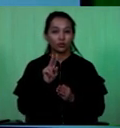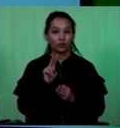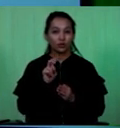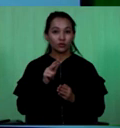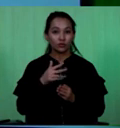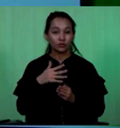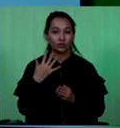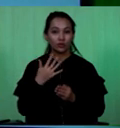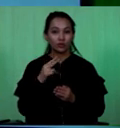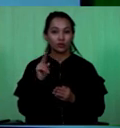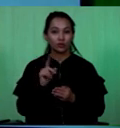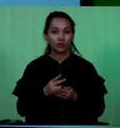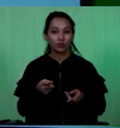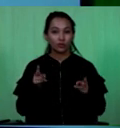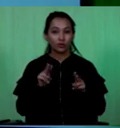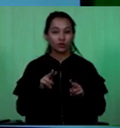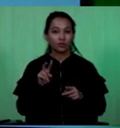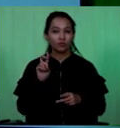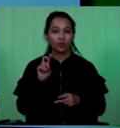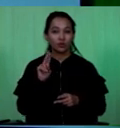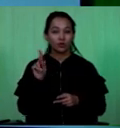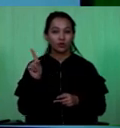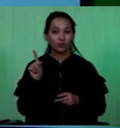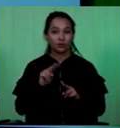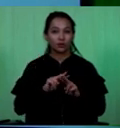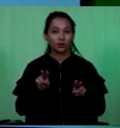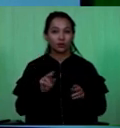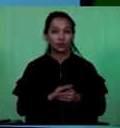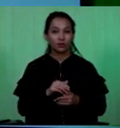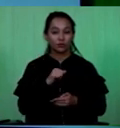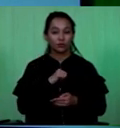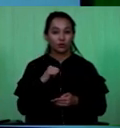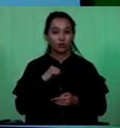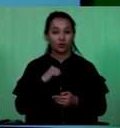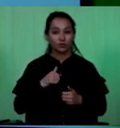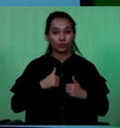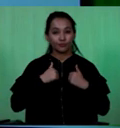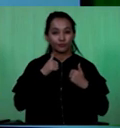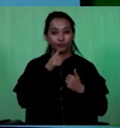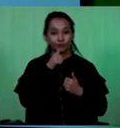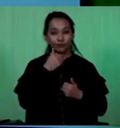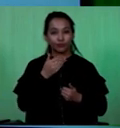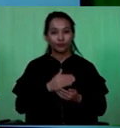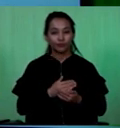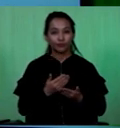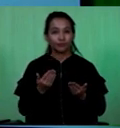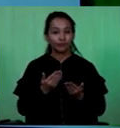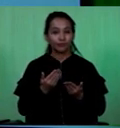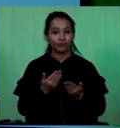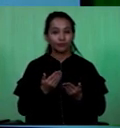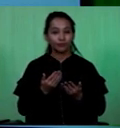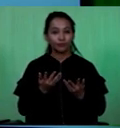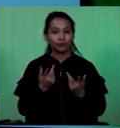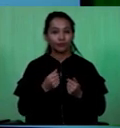qolgan bodring esa B kilogramga teng. O'zingiz bir urinib ko'ringchi, qanday harfli ifoda